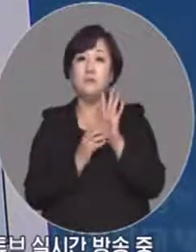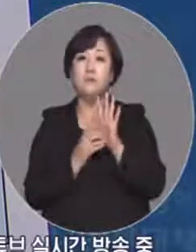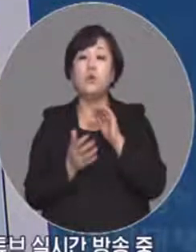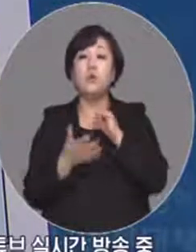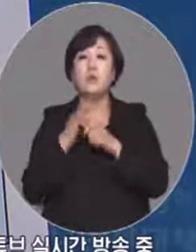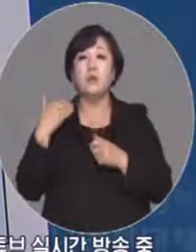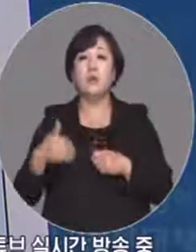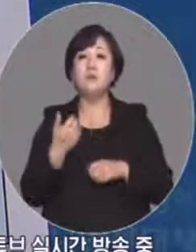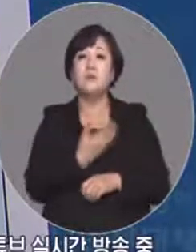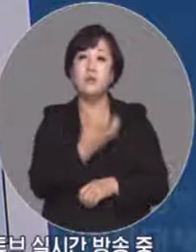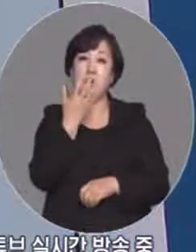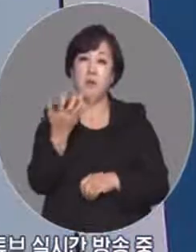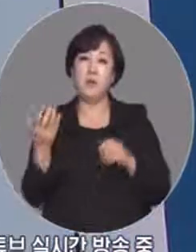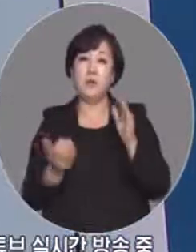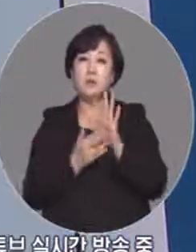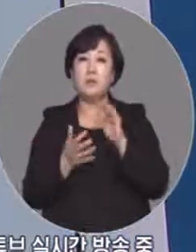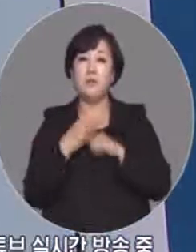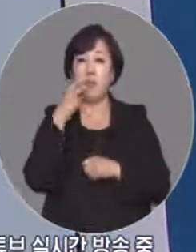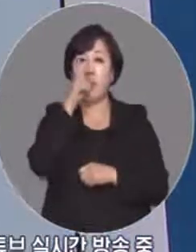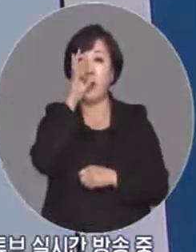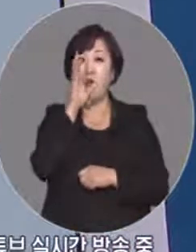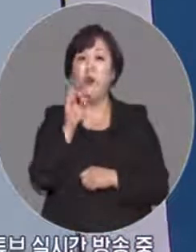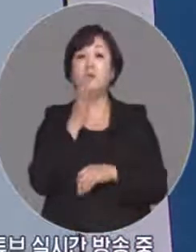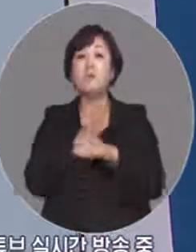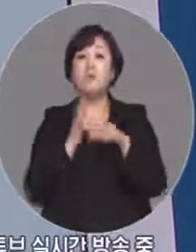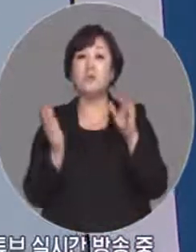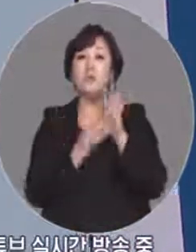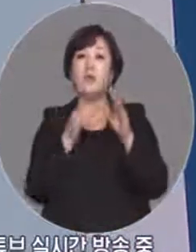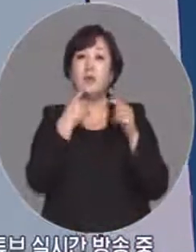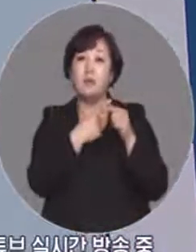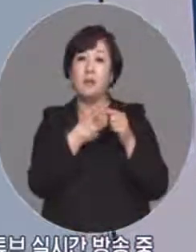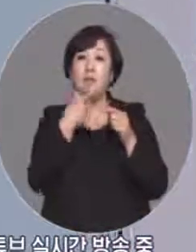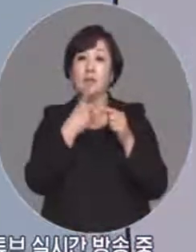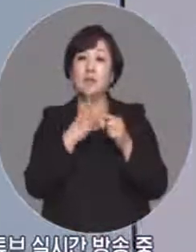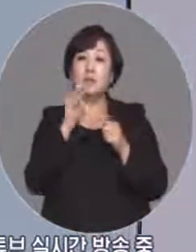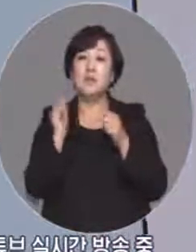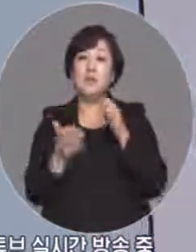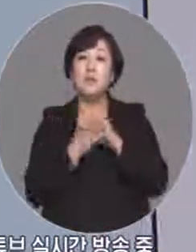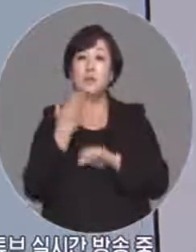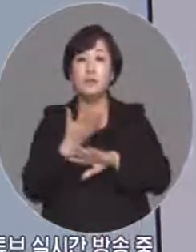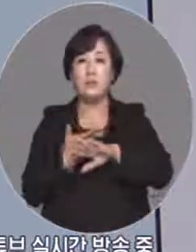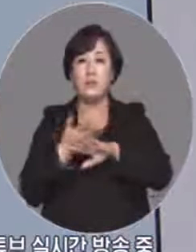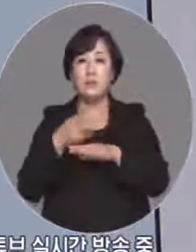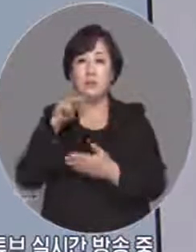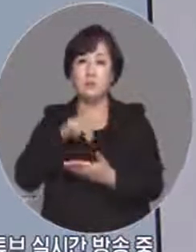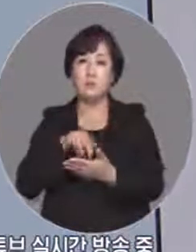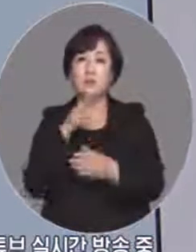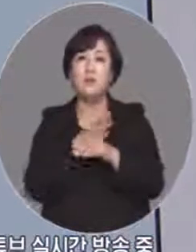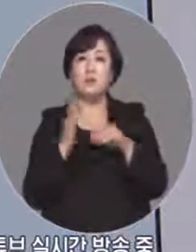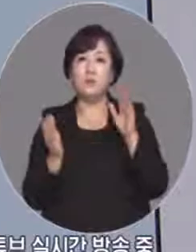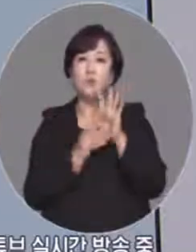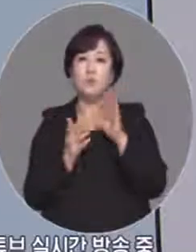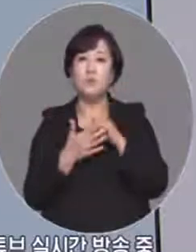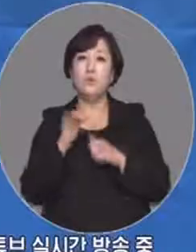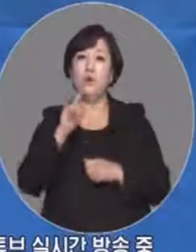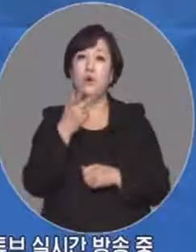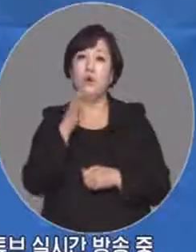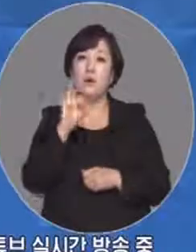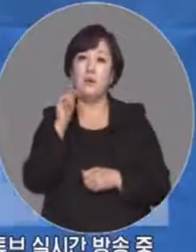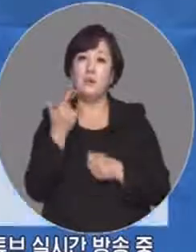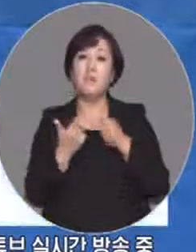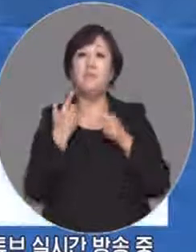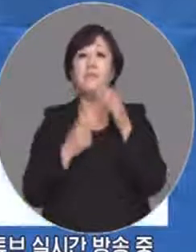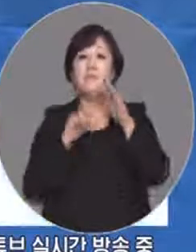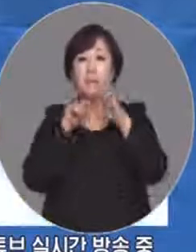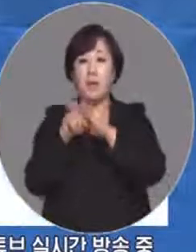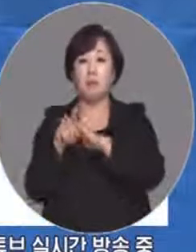빠졌던 감염 경로도 일정 부분 파악되면서 1, 2차 대유행 때와는 사뭇 다른 양상입니다. 경산을